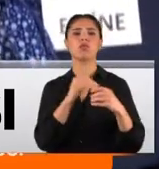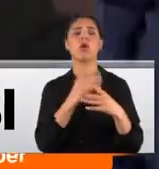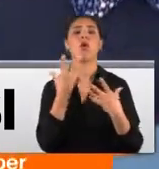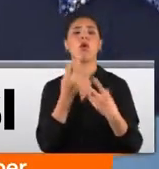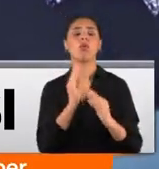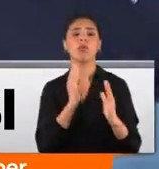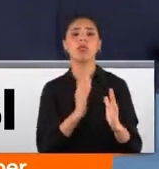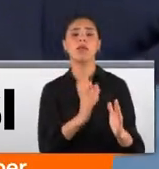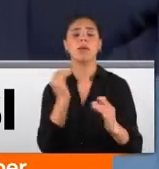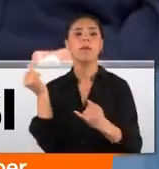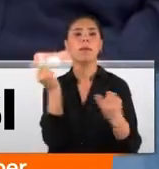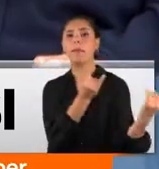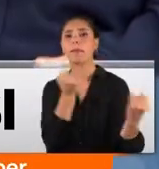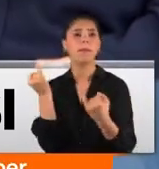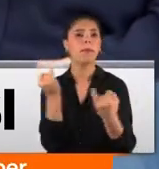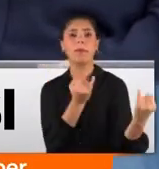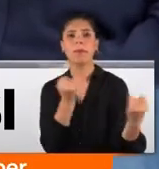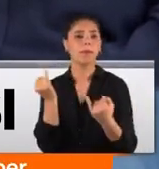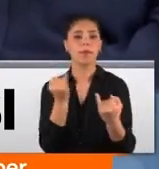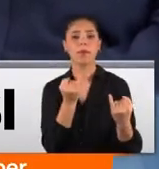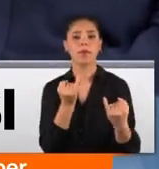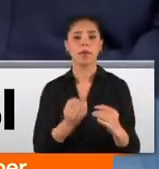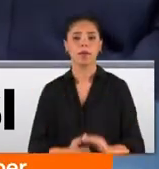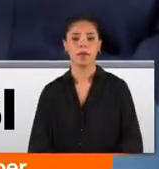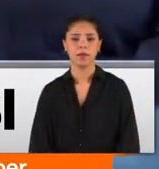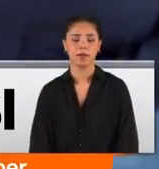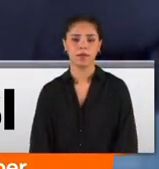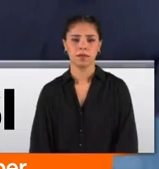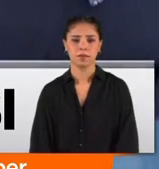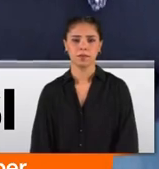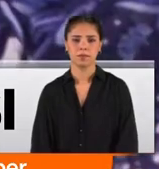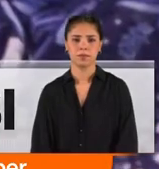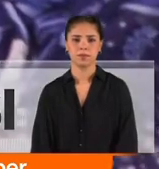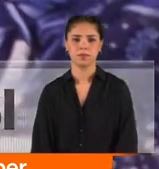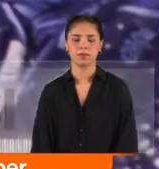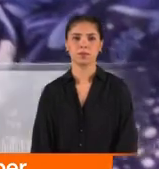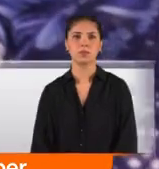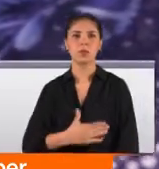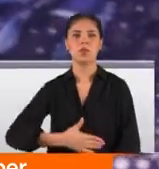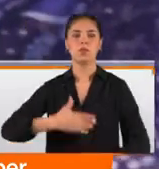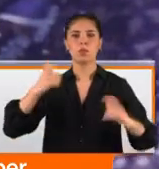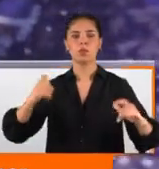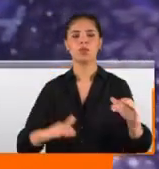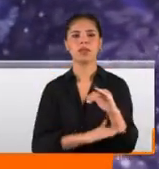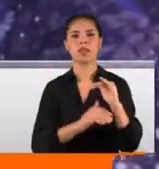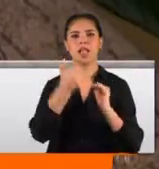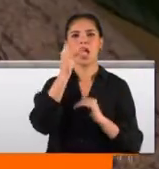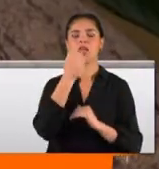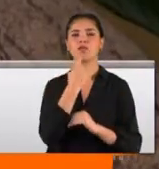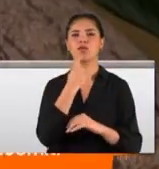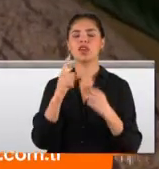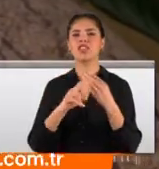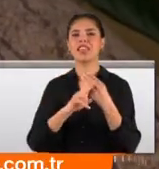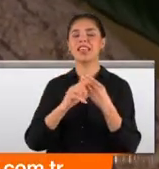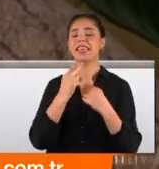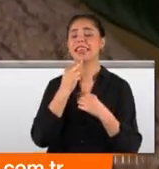seni seviyorum. Ben de seni sevmiyorum. Ya siz bayağı gemileri yakmışsınız galiba. Yaktırıyorlar ablam. Bursa'da yaşayan 60 yaşındaki Emine